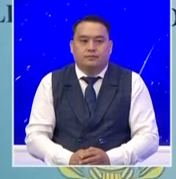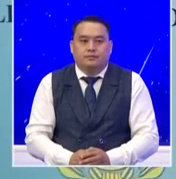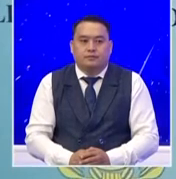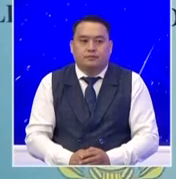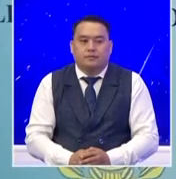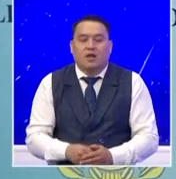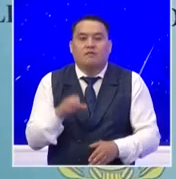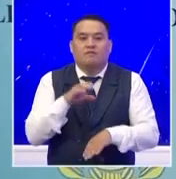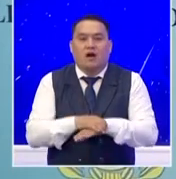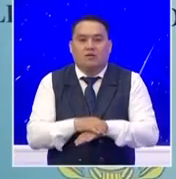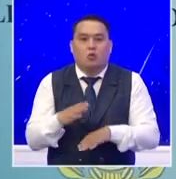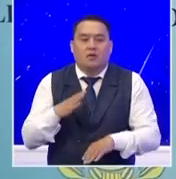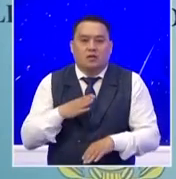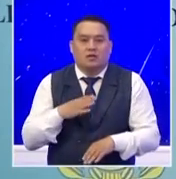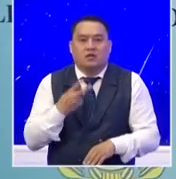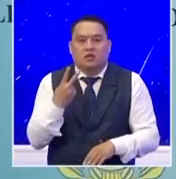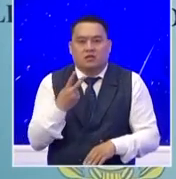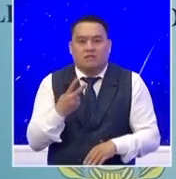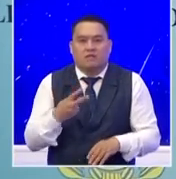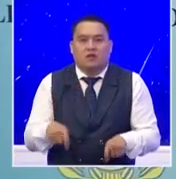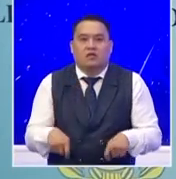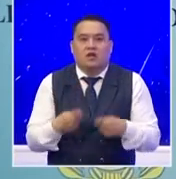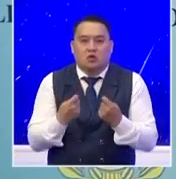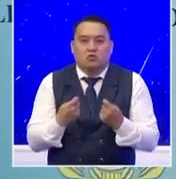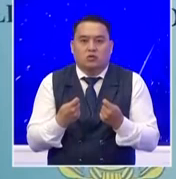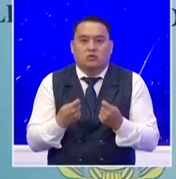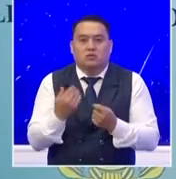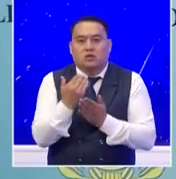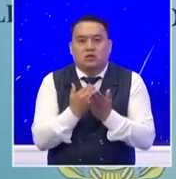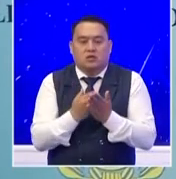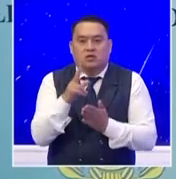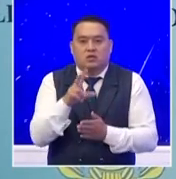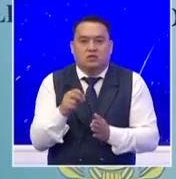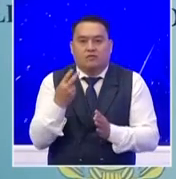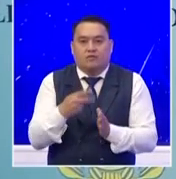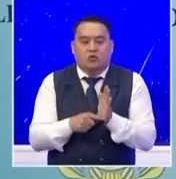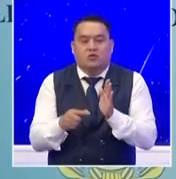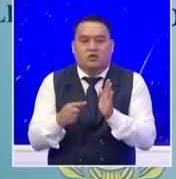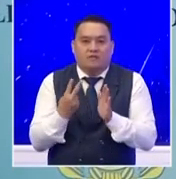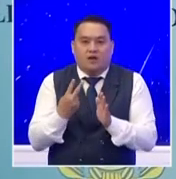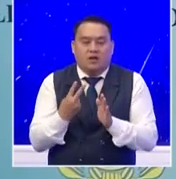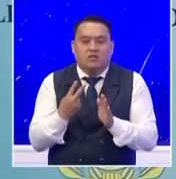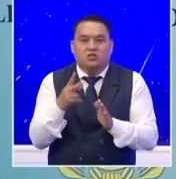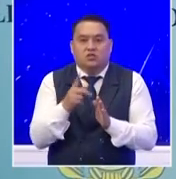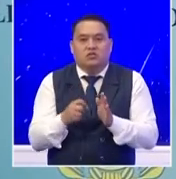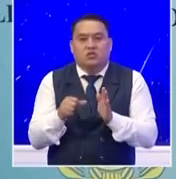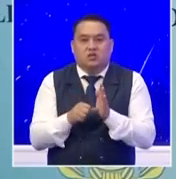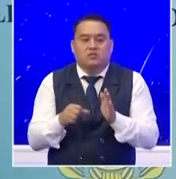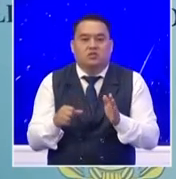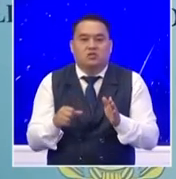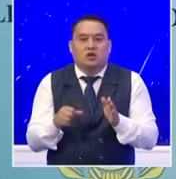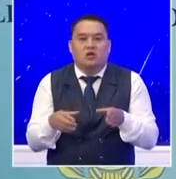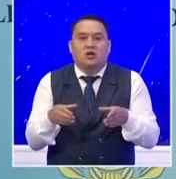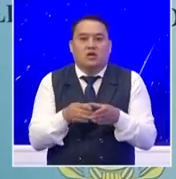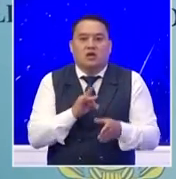По данному факту составлено 2 административных протокола по статье 382, часть 1 и 476